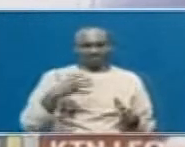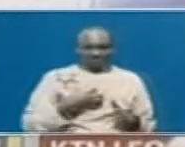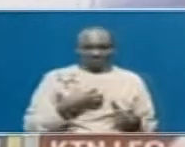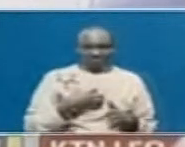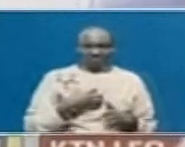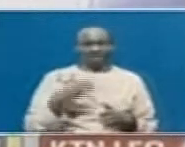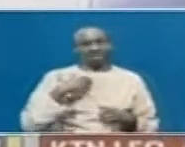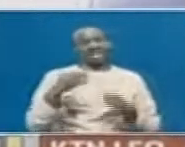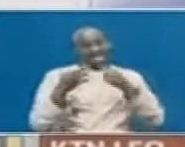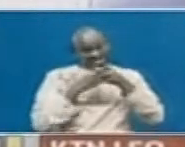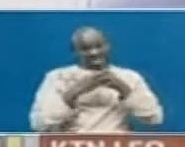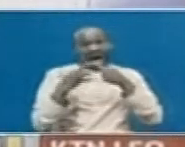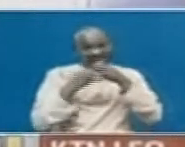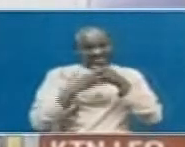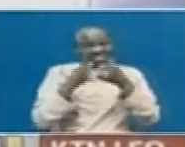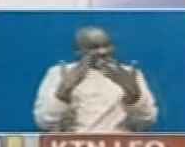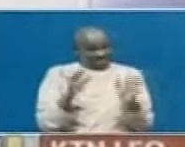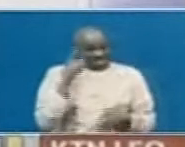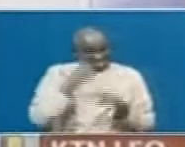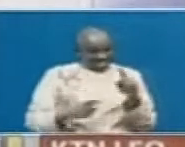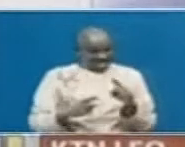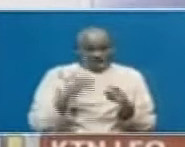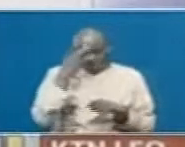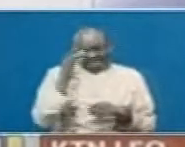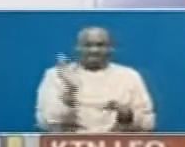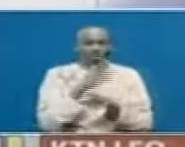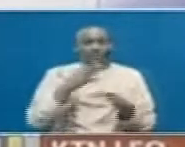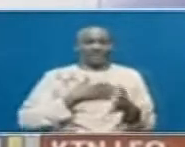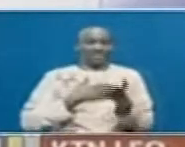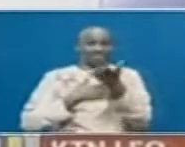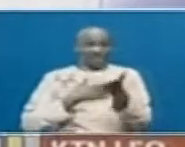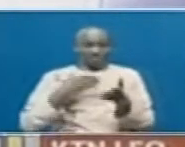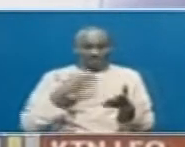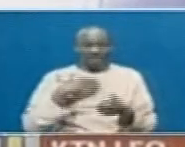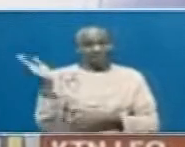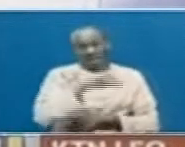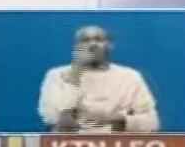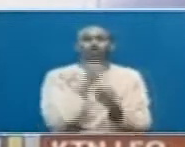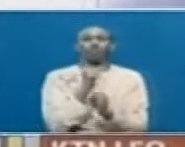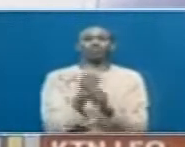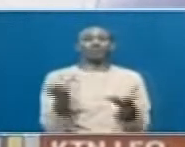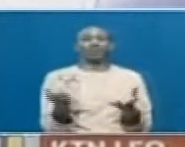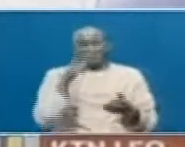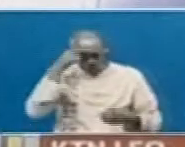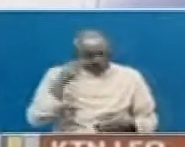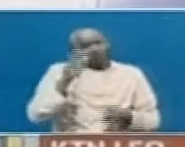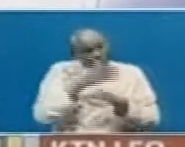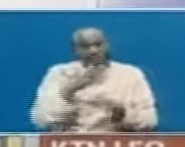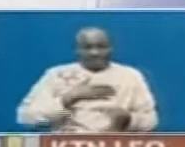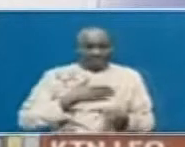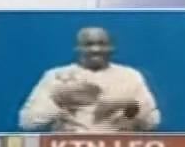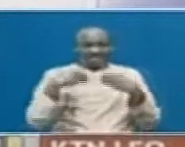Ni staff mwezi wa nane. Na kwa sababu ya nyimbo zangu nimeregeshwa kazini tena. Kabisa, hongera. Nimepewa contract